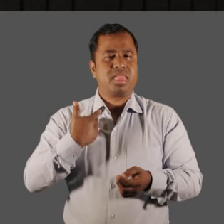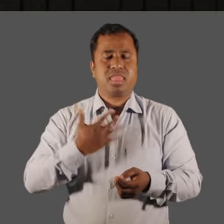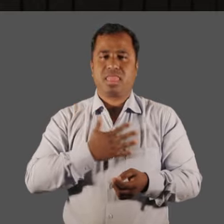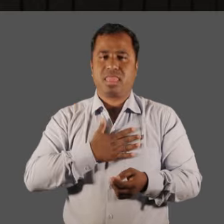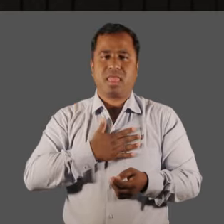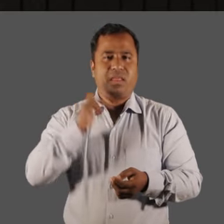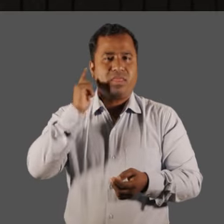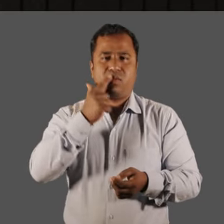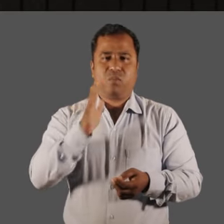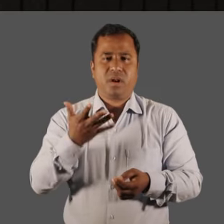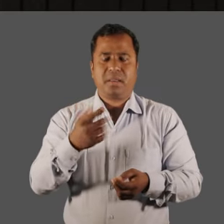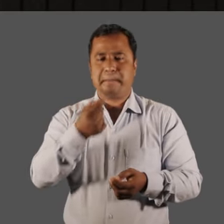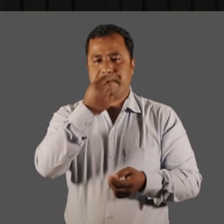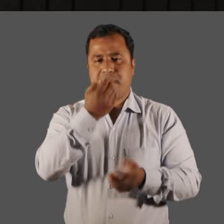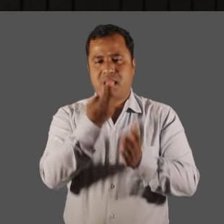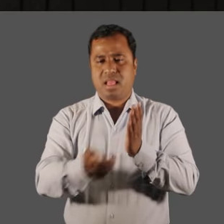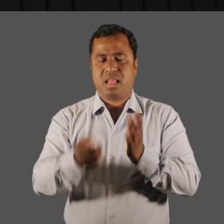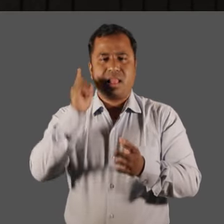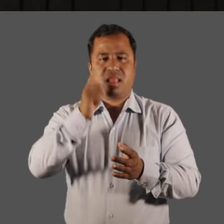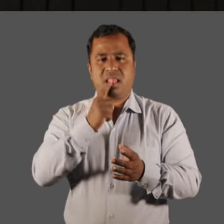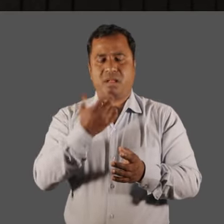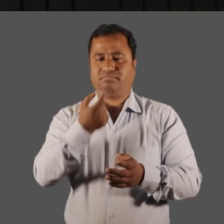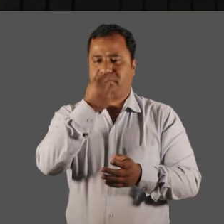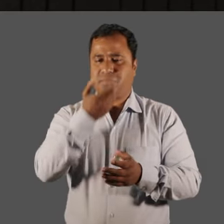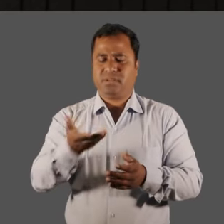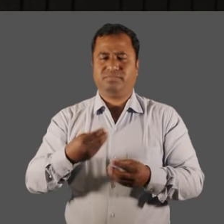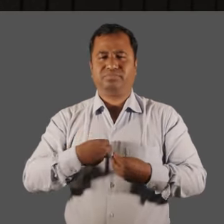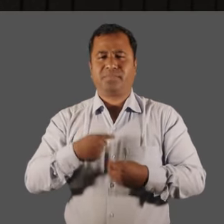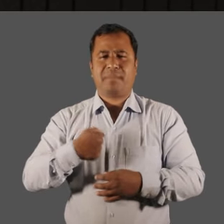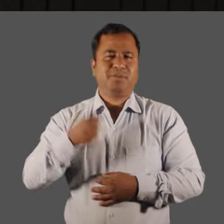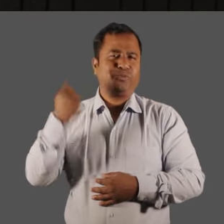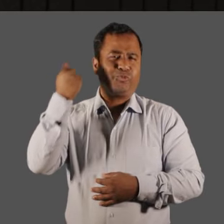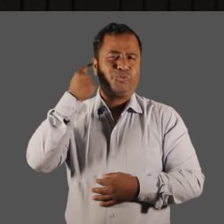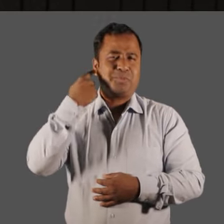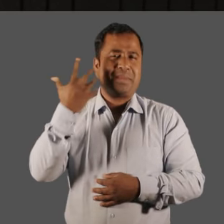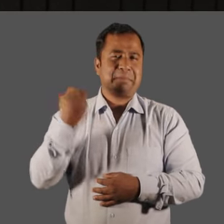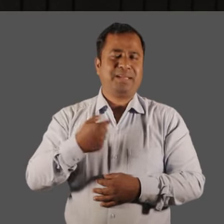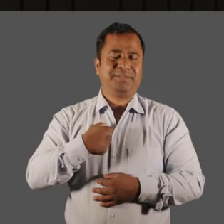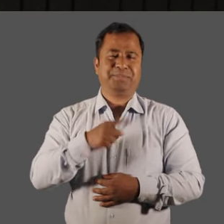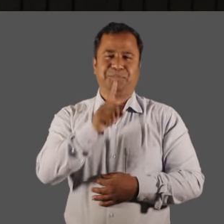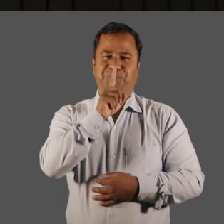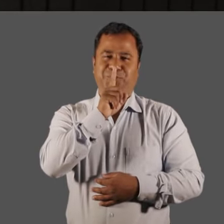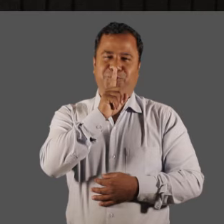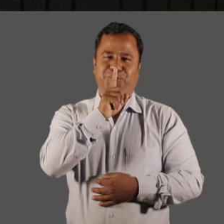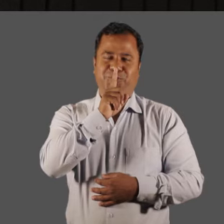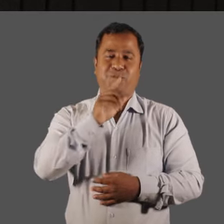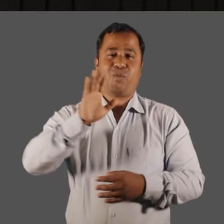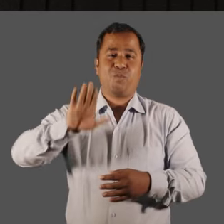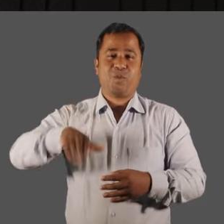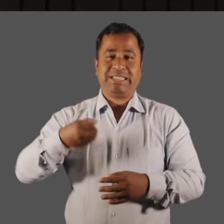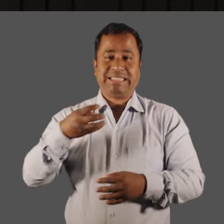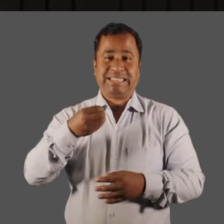বাবা মাও বোবা মেয়েটাও বোবা, ইসরে খুব আফসোস তাদের। আমি শুনছি, বারবারই শুনছি। ঠিক যখন ট্রেন থেকে নামবো